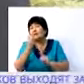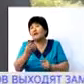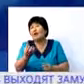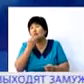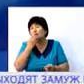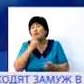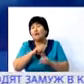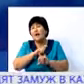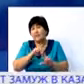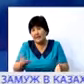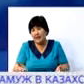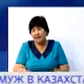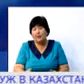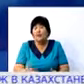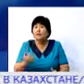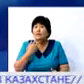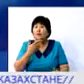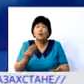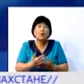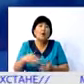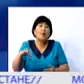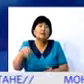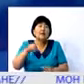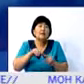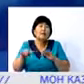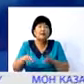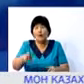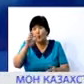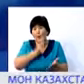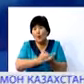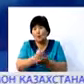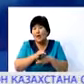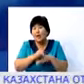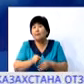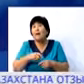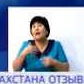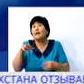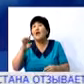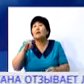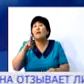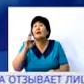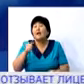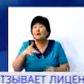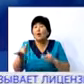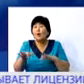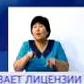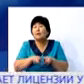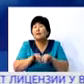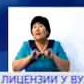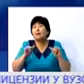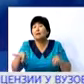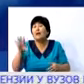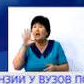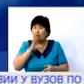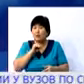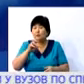теплообменника. Вы смотрите новости. Областной департамент по делам госслужбы организовал ярмарку. Цель такого рода мероприятия – повышение